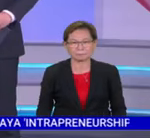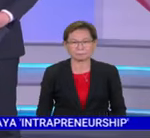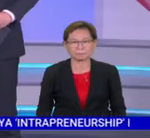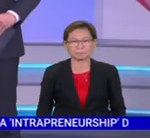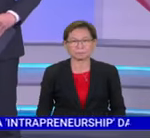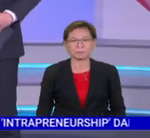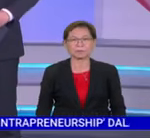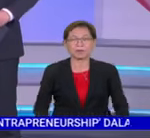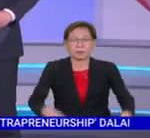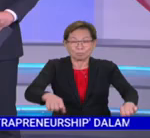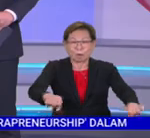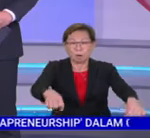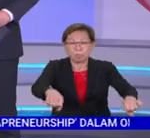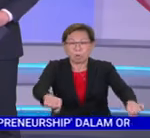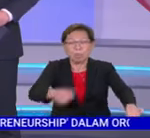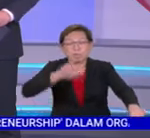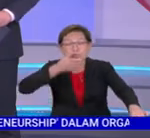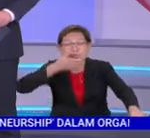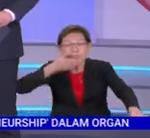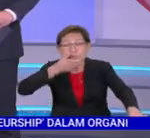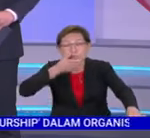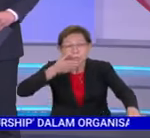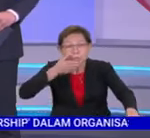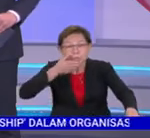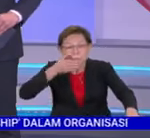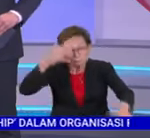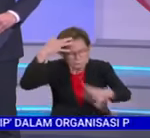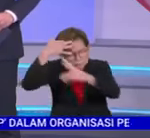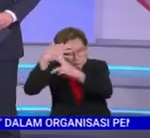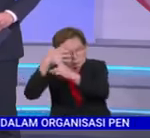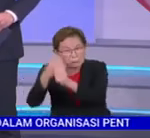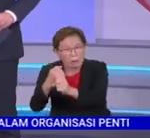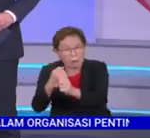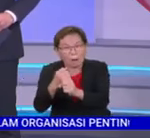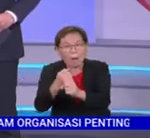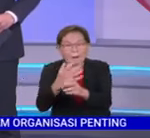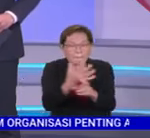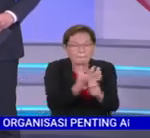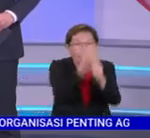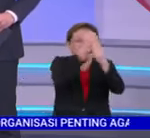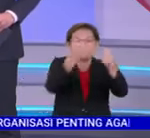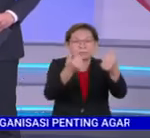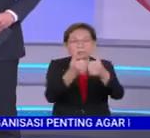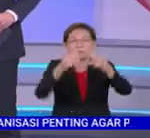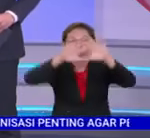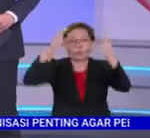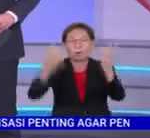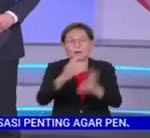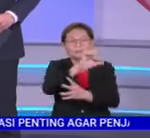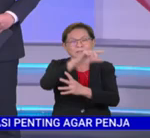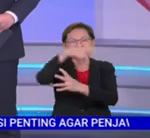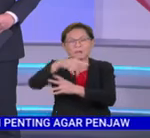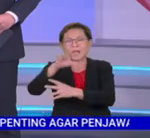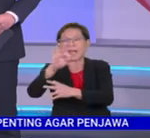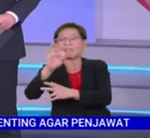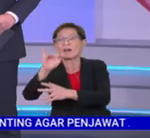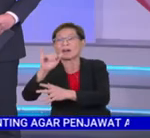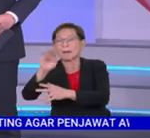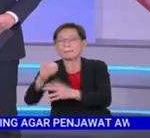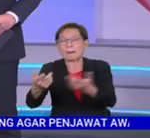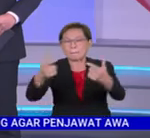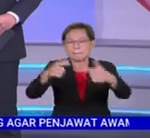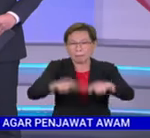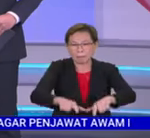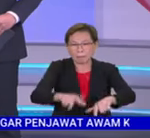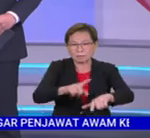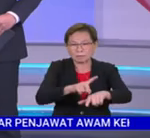Sukan pemuntaran pelumba muda negara Sarifuddin Azman bertekad meraih kedudukan podium dalam kejuaraan dunia junior GPFIM yang akan berlangsung di